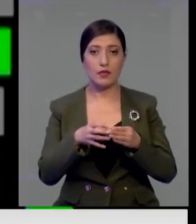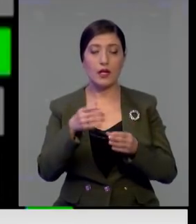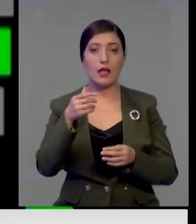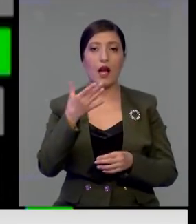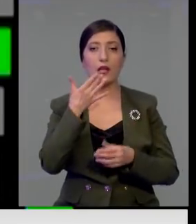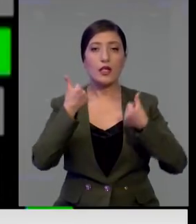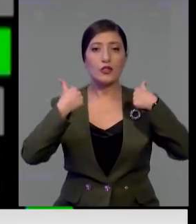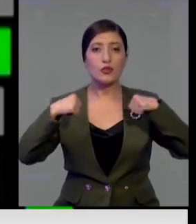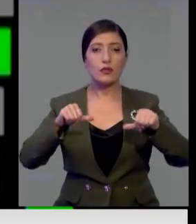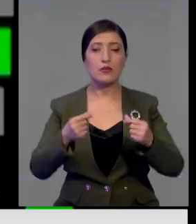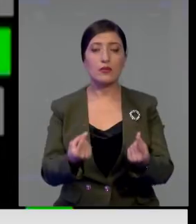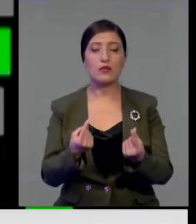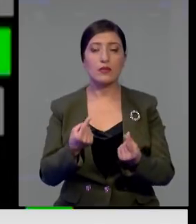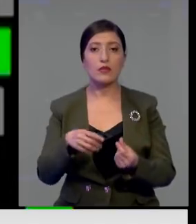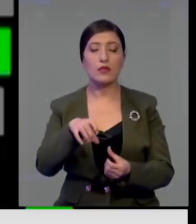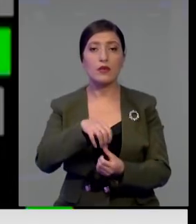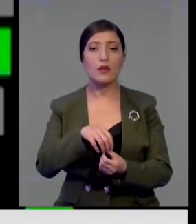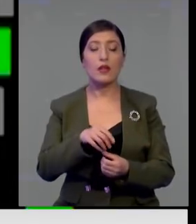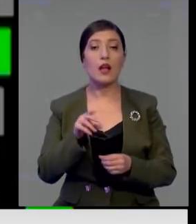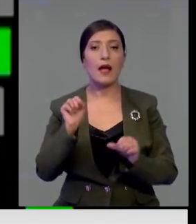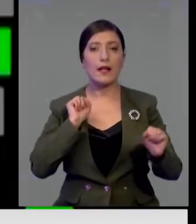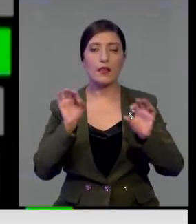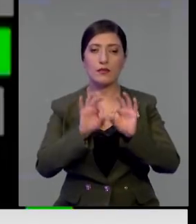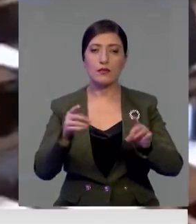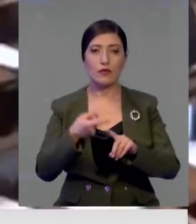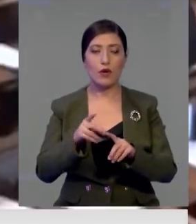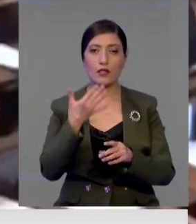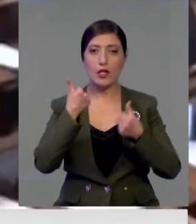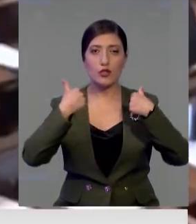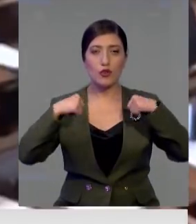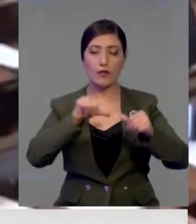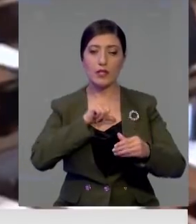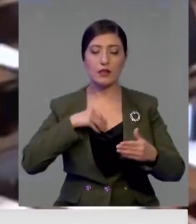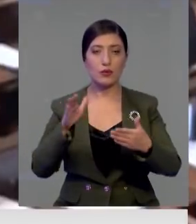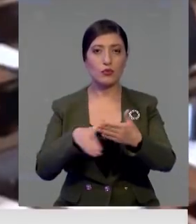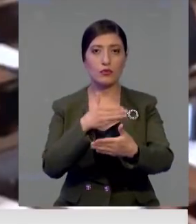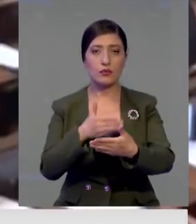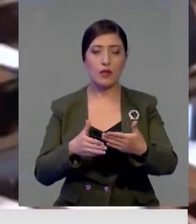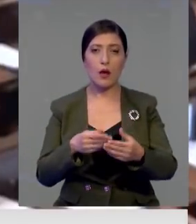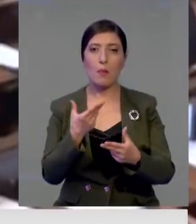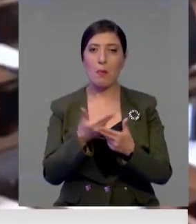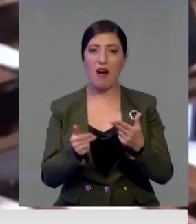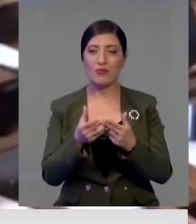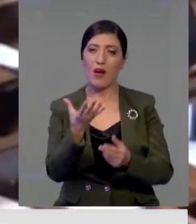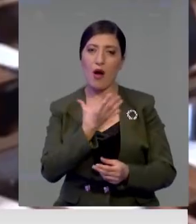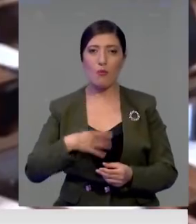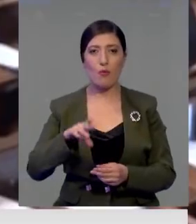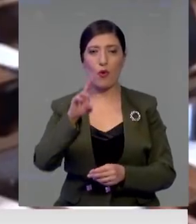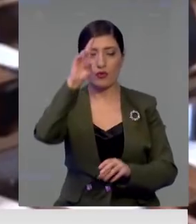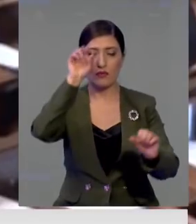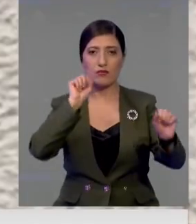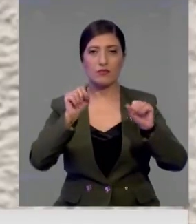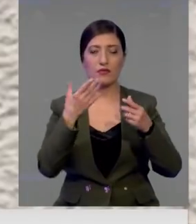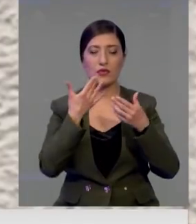ամենախոշոր խմբակցության Կախոլ Լավանի ղեկավարը հայտարարել է, որ խորհրդարանի ինքնալուծարումը պարտություն է համարում ամբողջ օրենսդիր համակարգի համար։